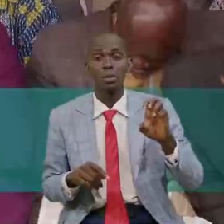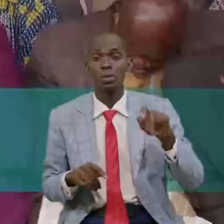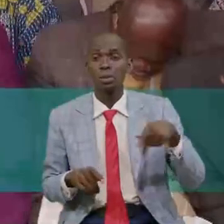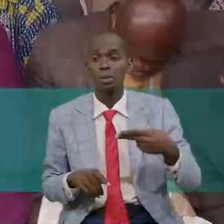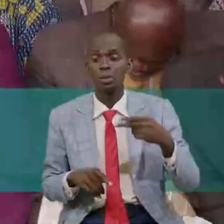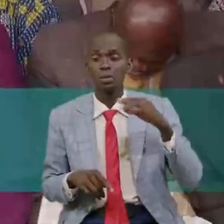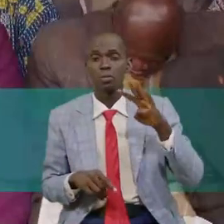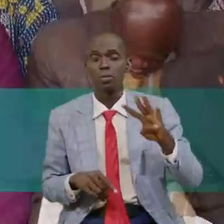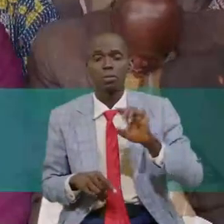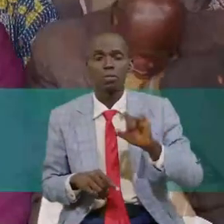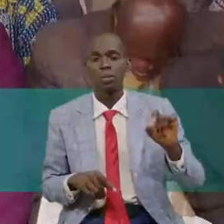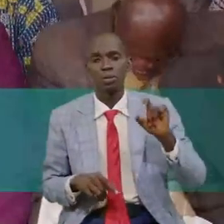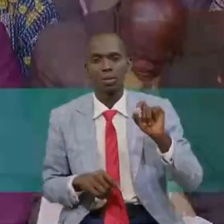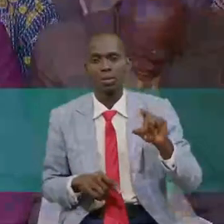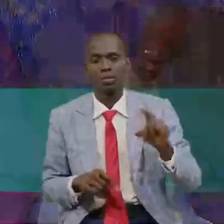Éphésiens 4, verset 11.